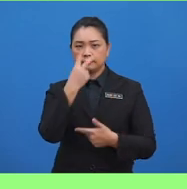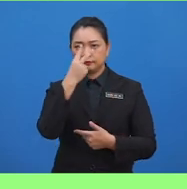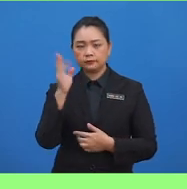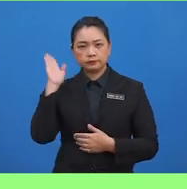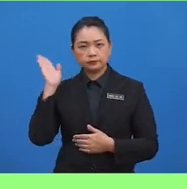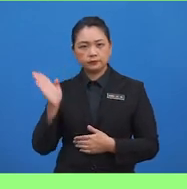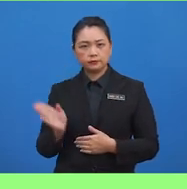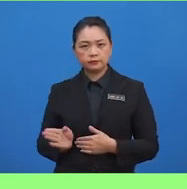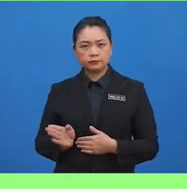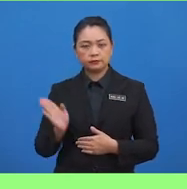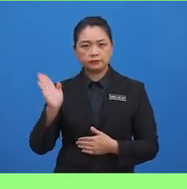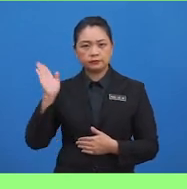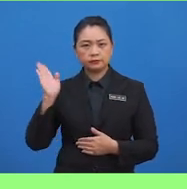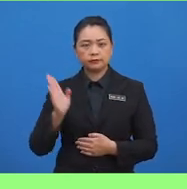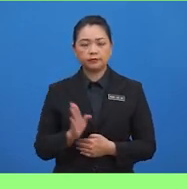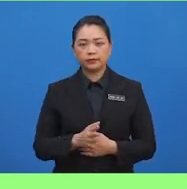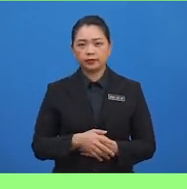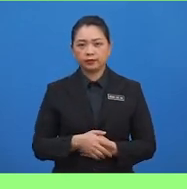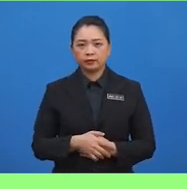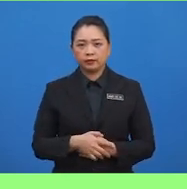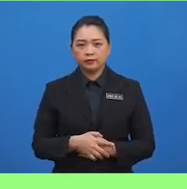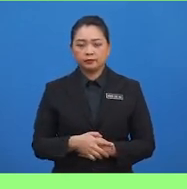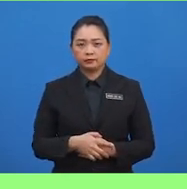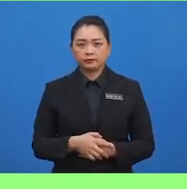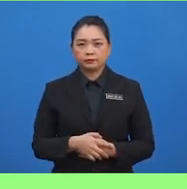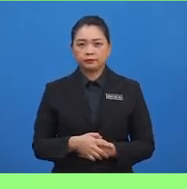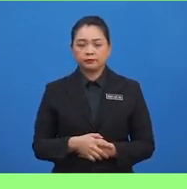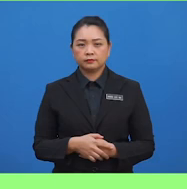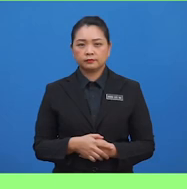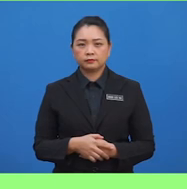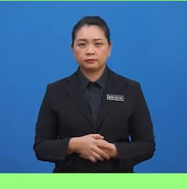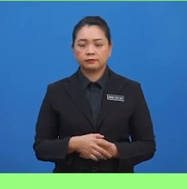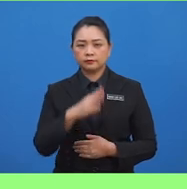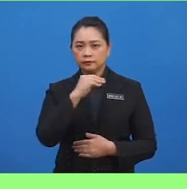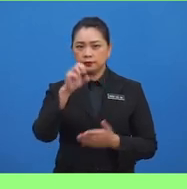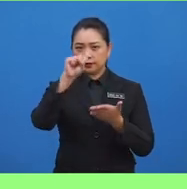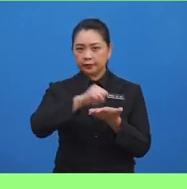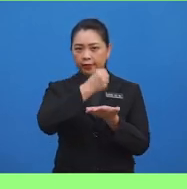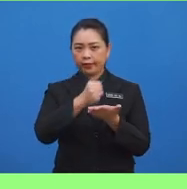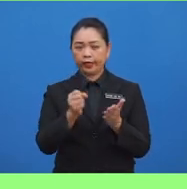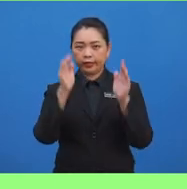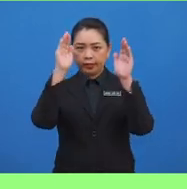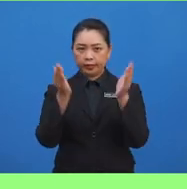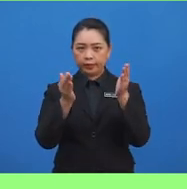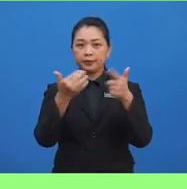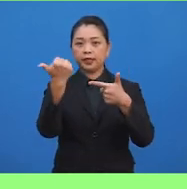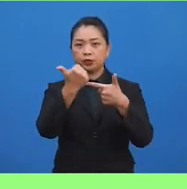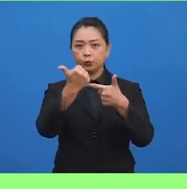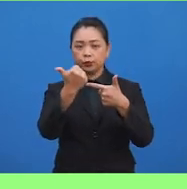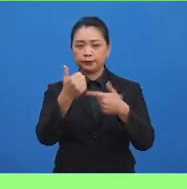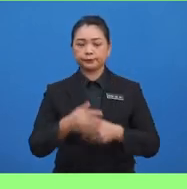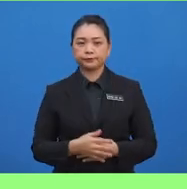Perhatikan gambar ini Setetes Air rangkap kedua